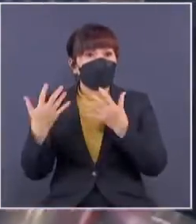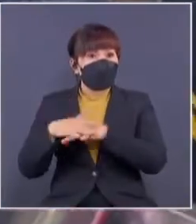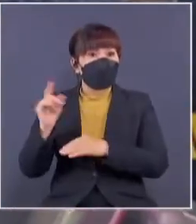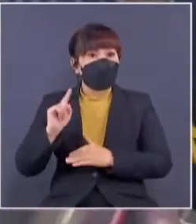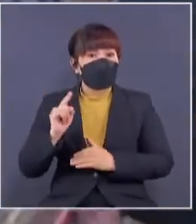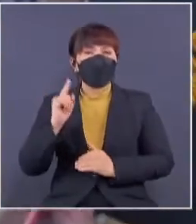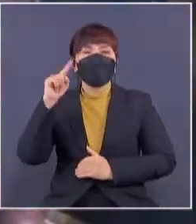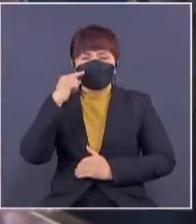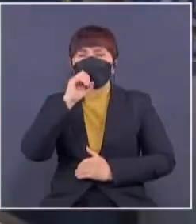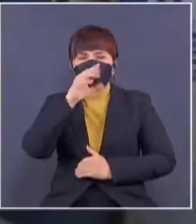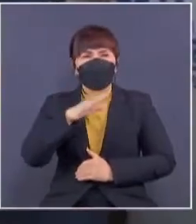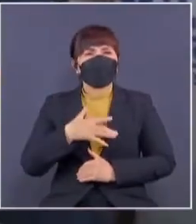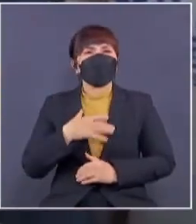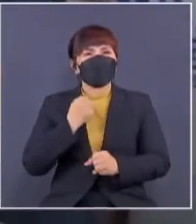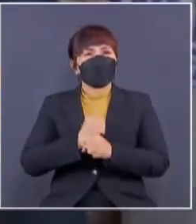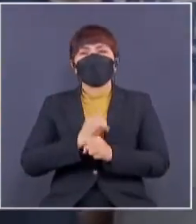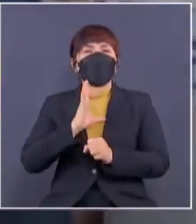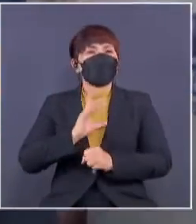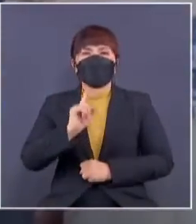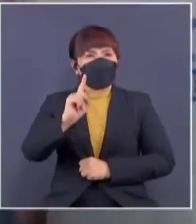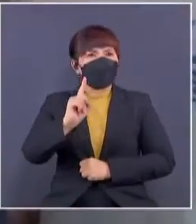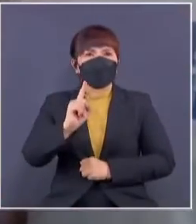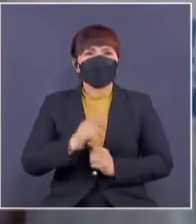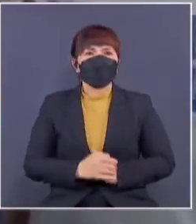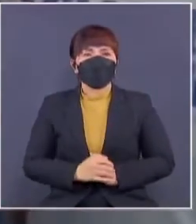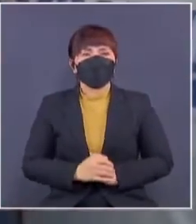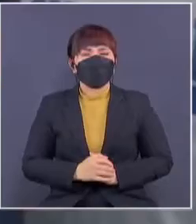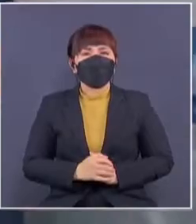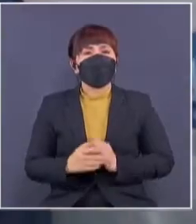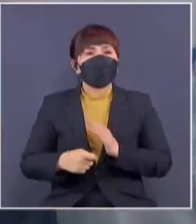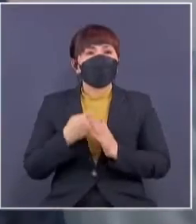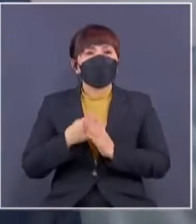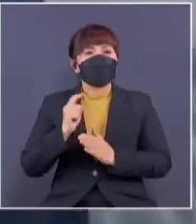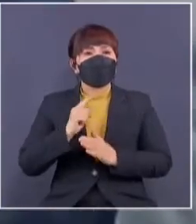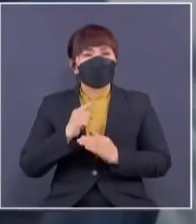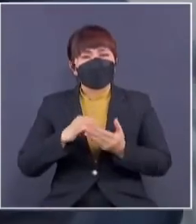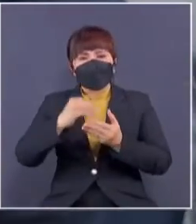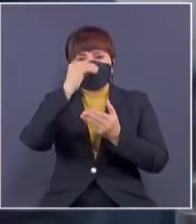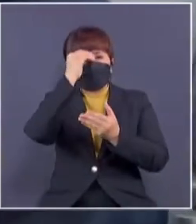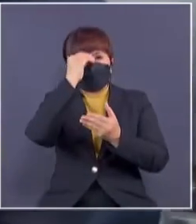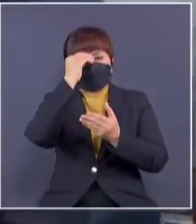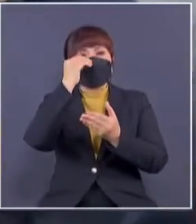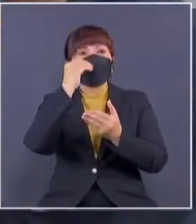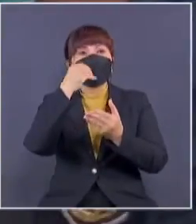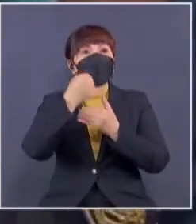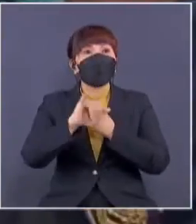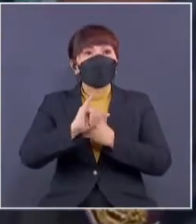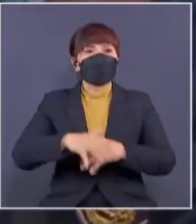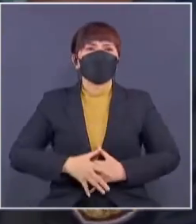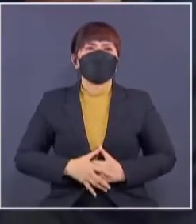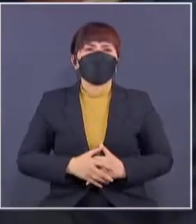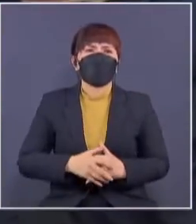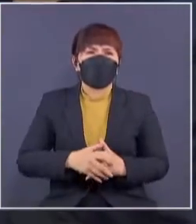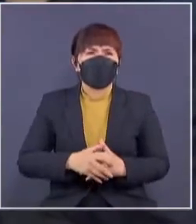ยืนยันนะคะว่าก่อเหตุเพียงลำพังส่วนสาเหตุที่ทำเพราะว่าเกิดตั้งท้องระหว่างเรียนเลยต้องหยุดเรียนจึงตัด